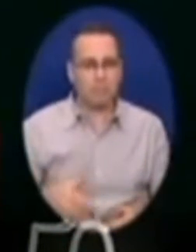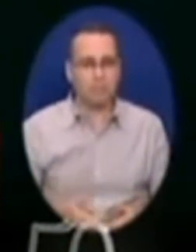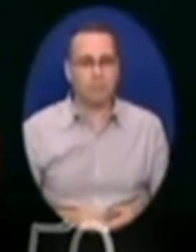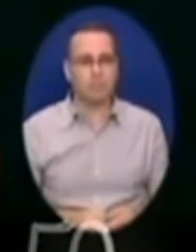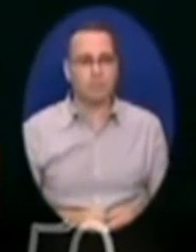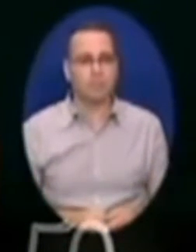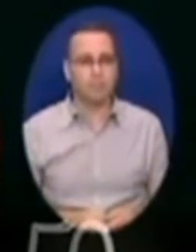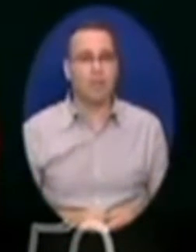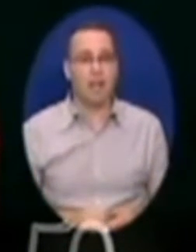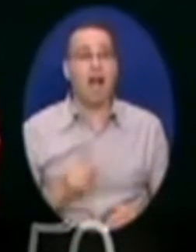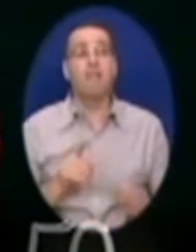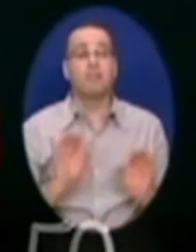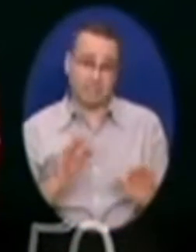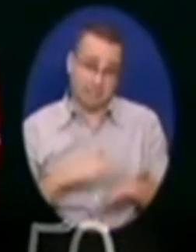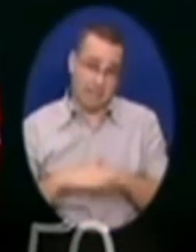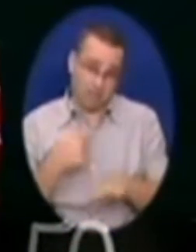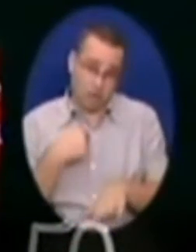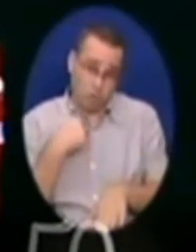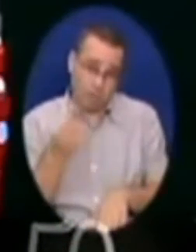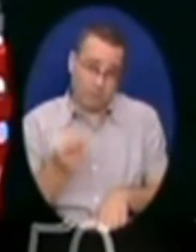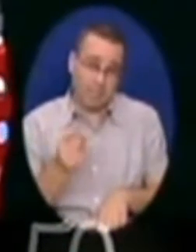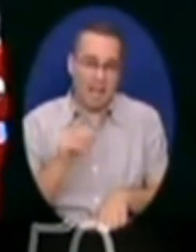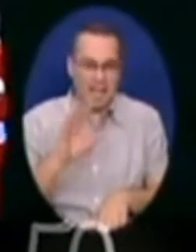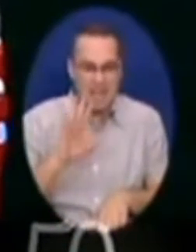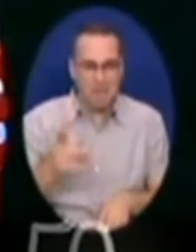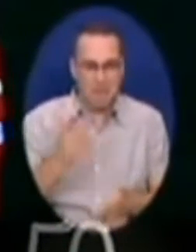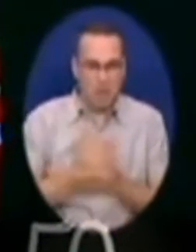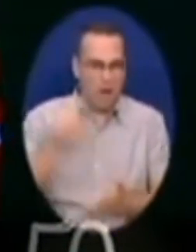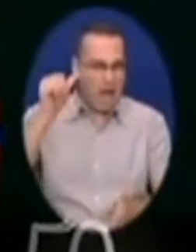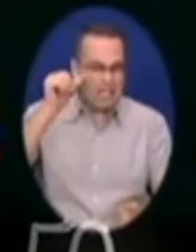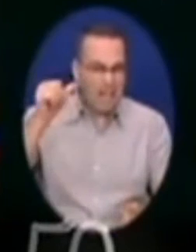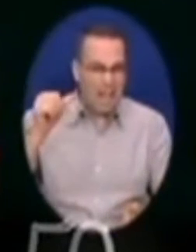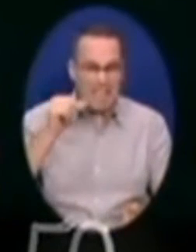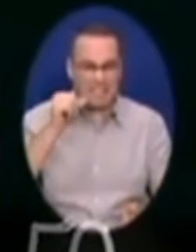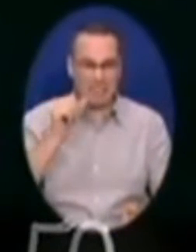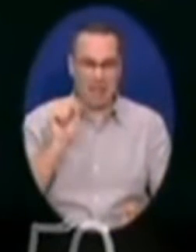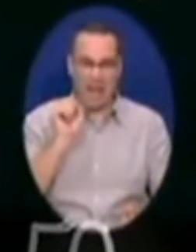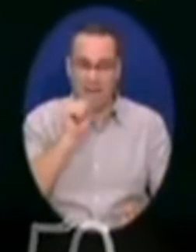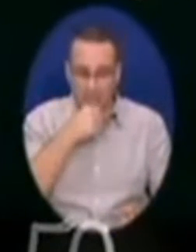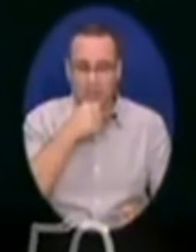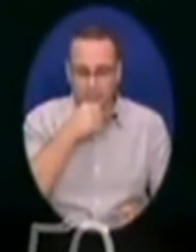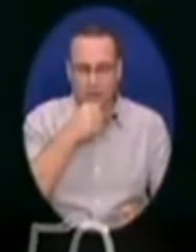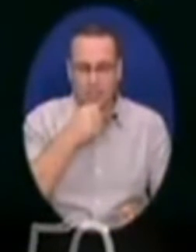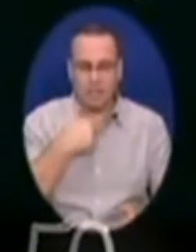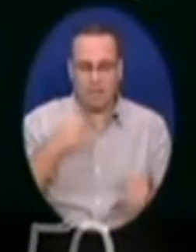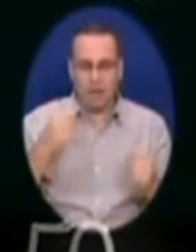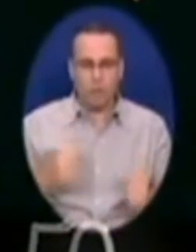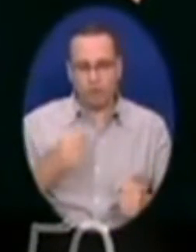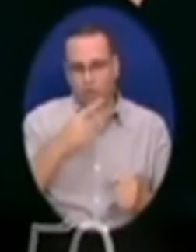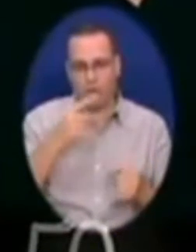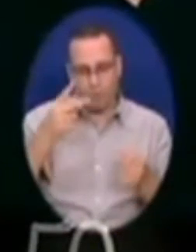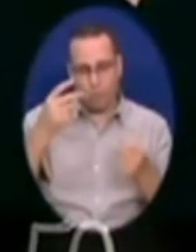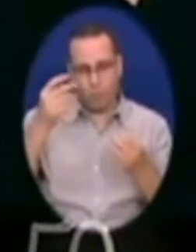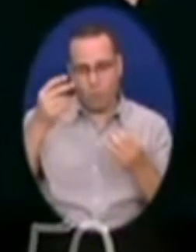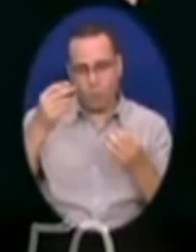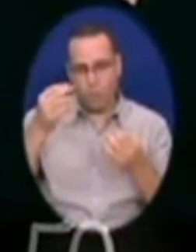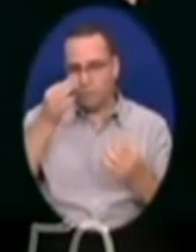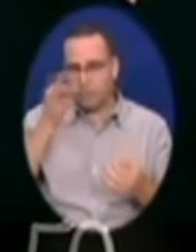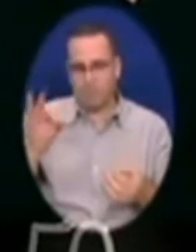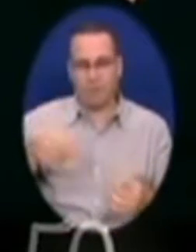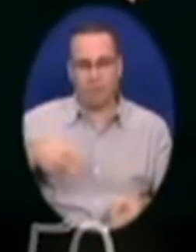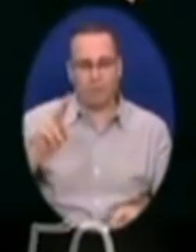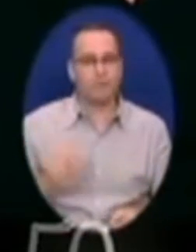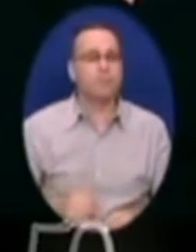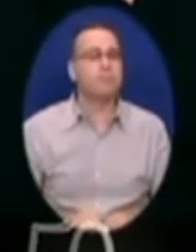בוטה, אבל זה ממש ככה. אם הם היו באים מהמיינסטרים, האשכנזי, הישראלי, הוותיק, תאמין לי שהמוות הזה לא היה עובר בקלות. 200 הרוגים בצפון תל אביב היו